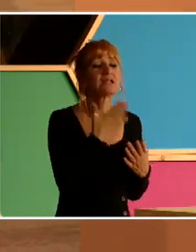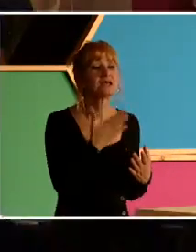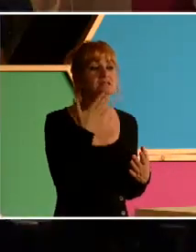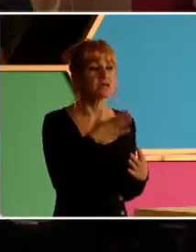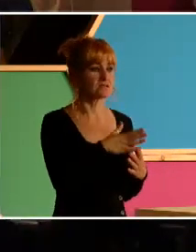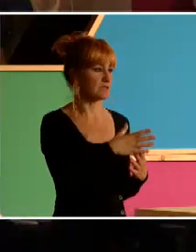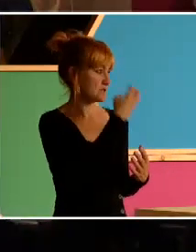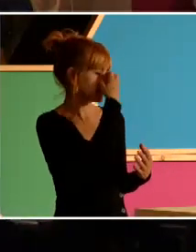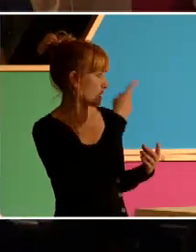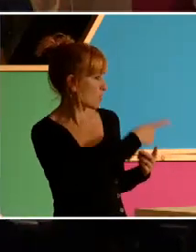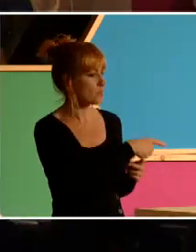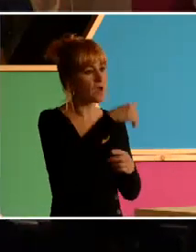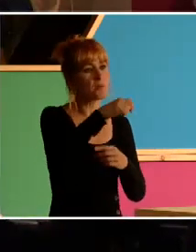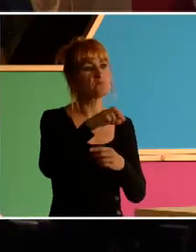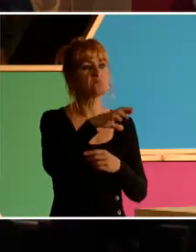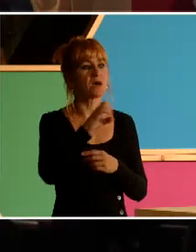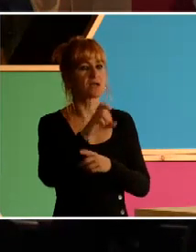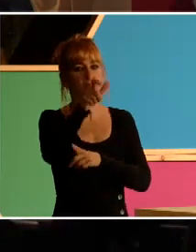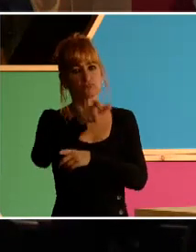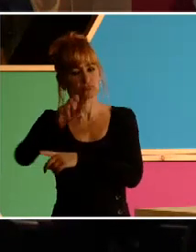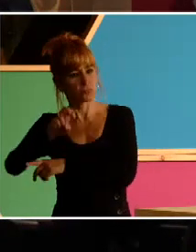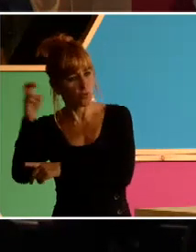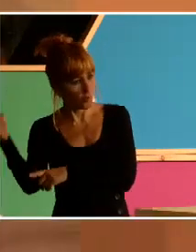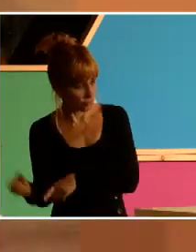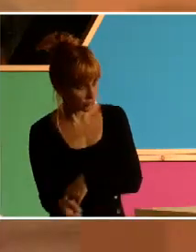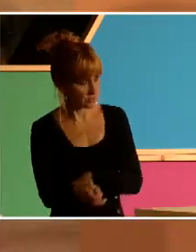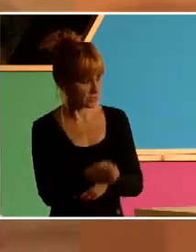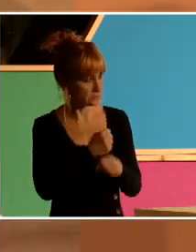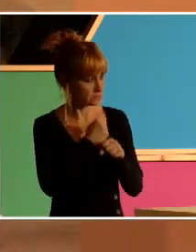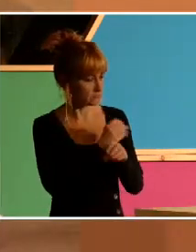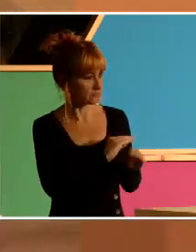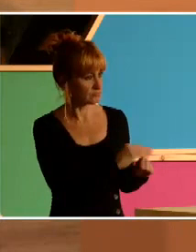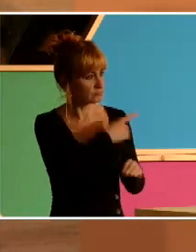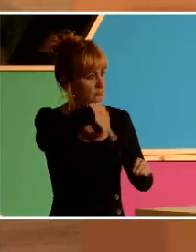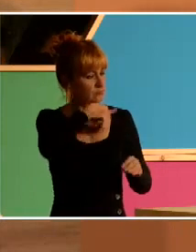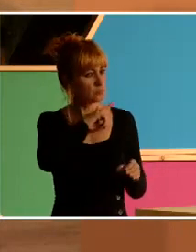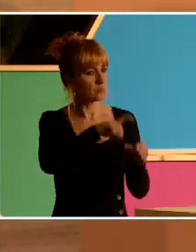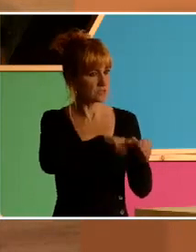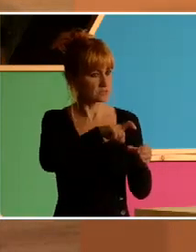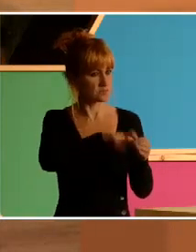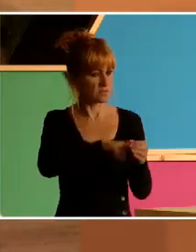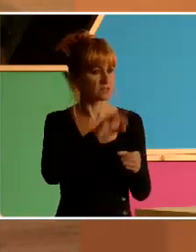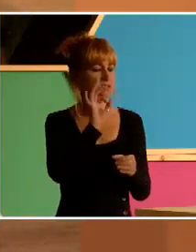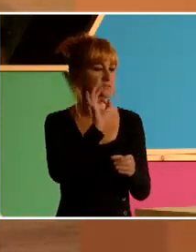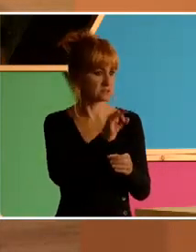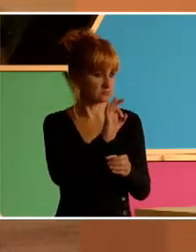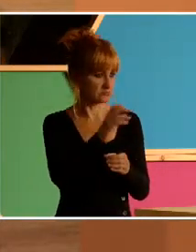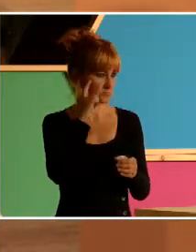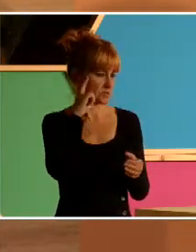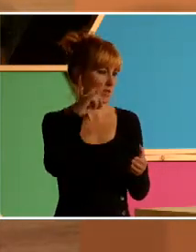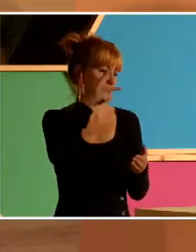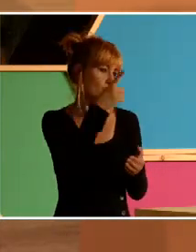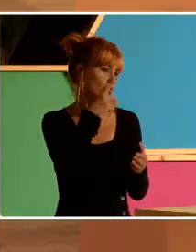del Jaume, del Marc i de molta altra gent, no només hem participat a l'1 d'octubre com tanta altra